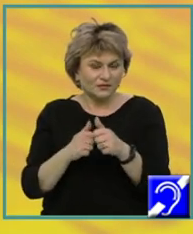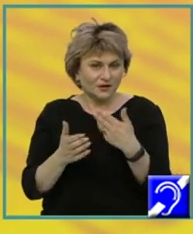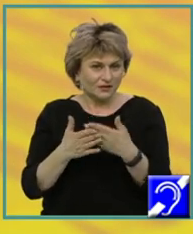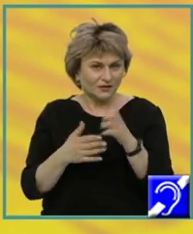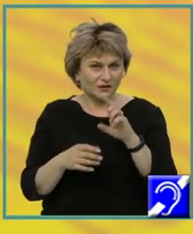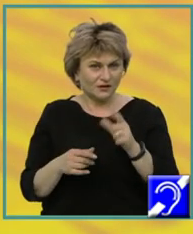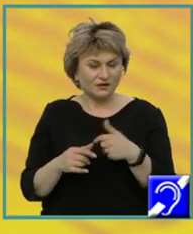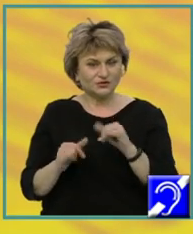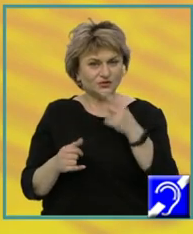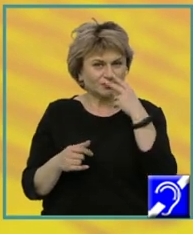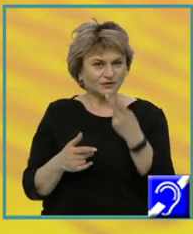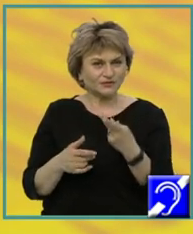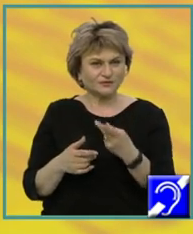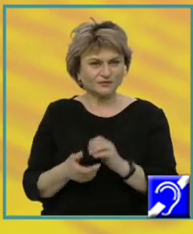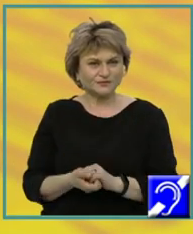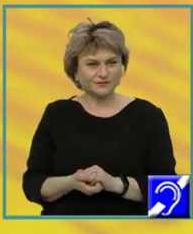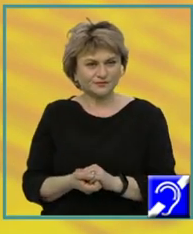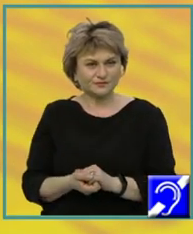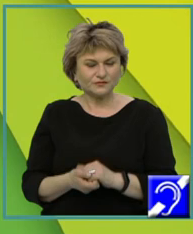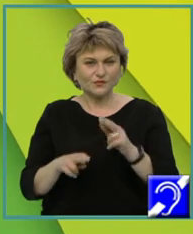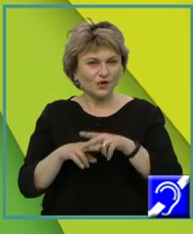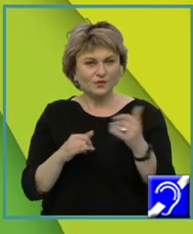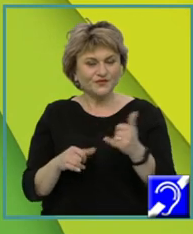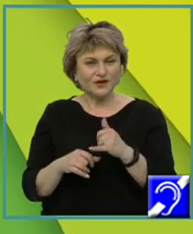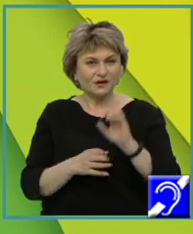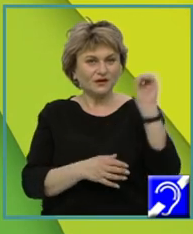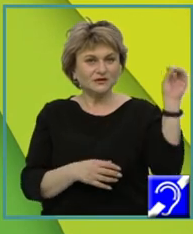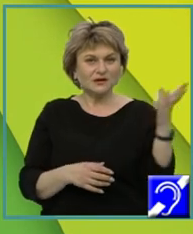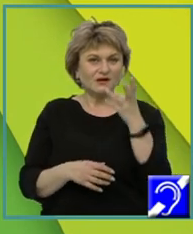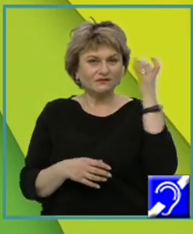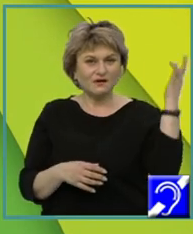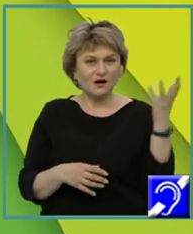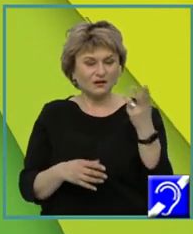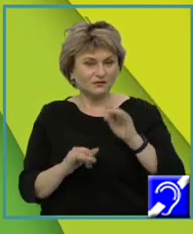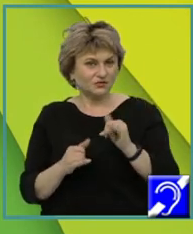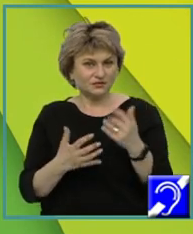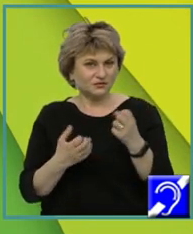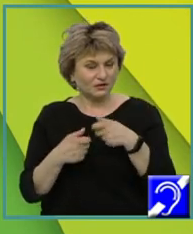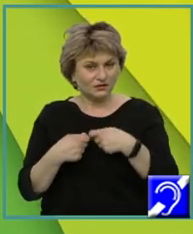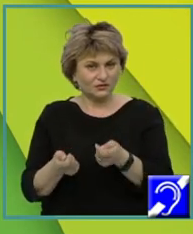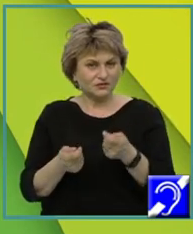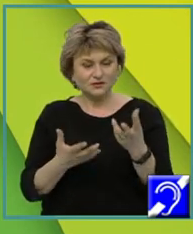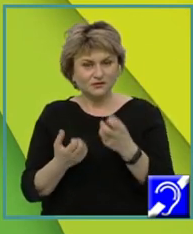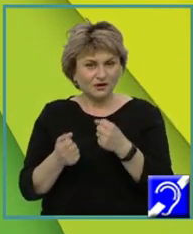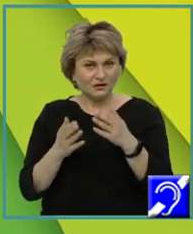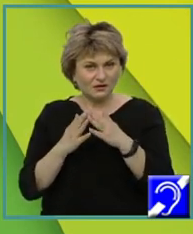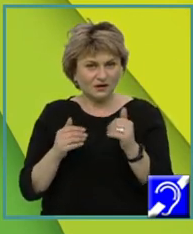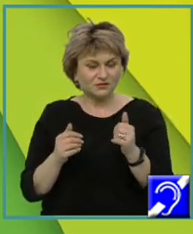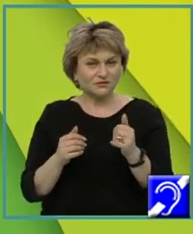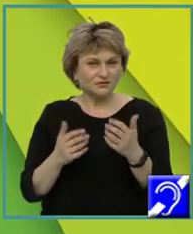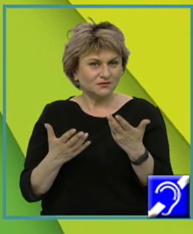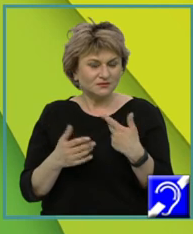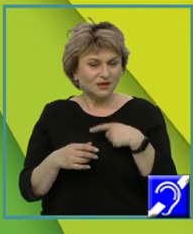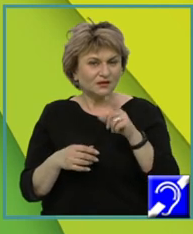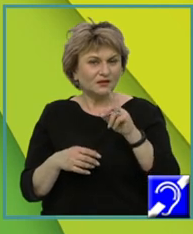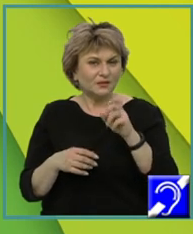Iată însă și cum vine salvarea e am scris că e las totul tot ce în casă de la obiecte la de